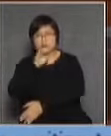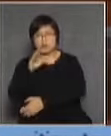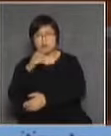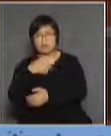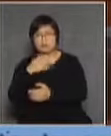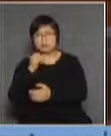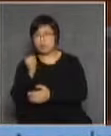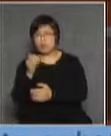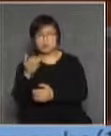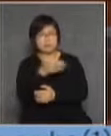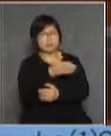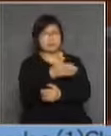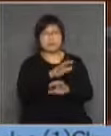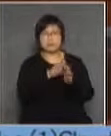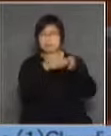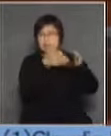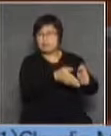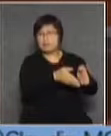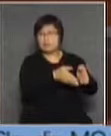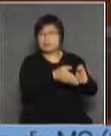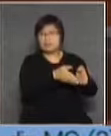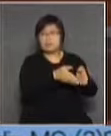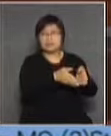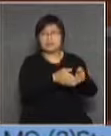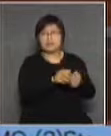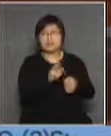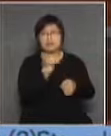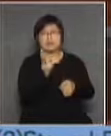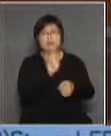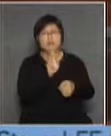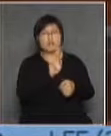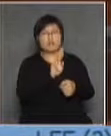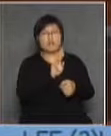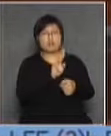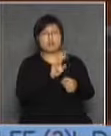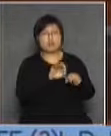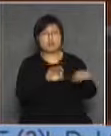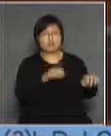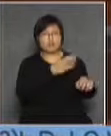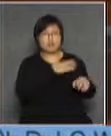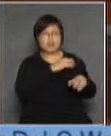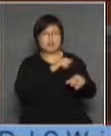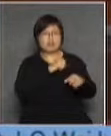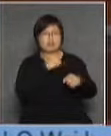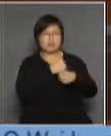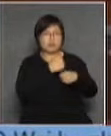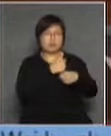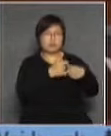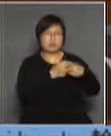頭全面指向呢個嘅水喉嘅承建商。但係好有趣喎，主